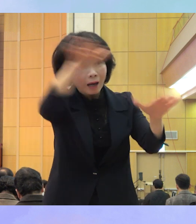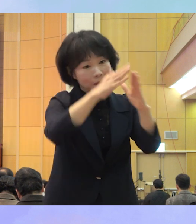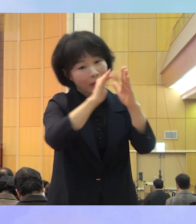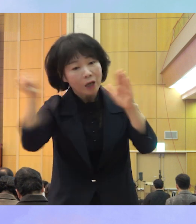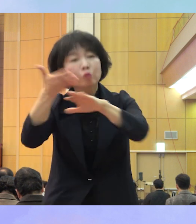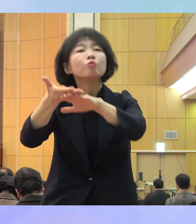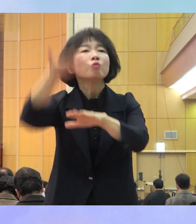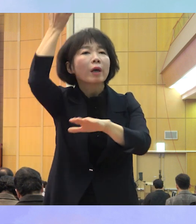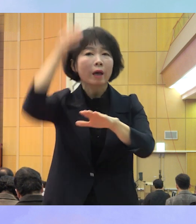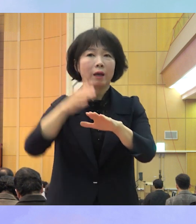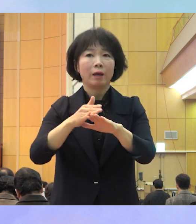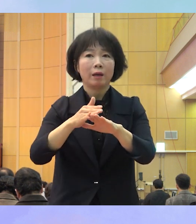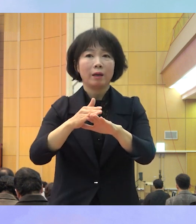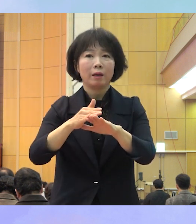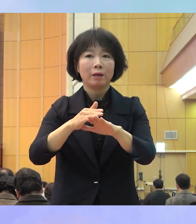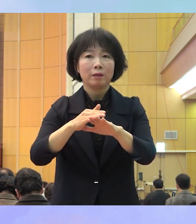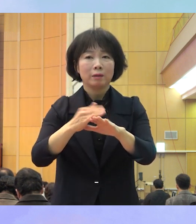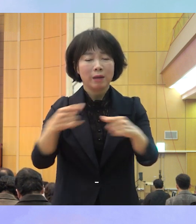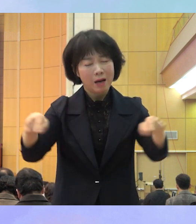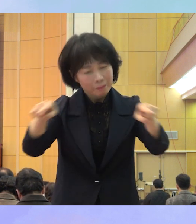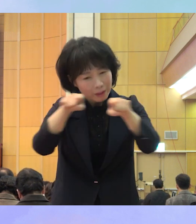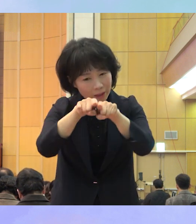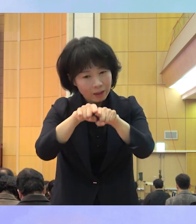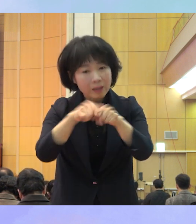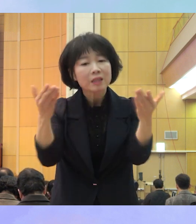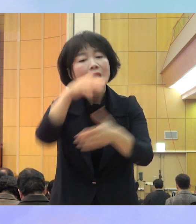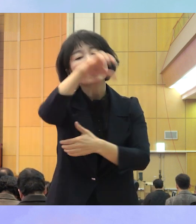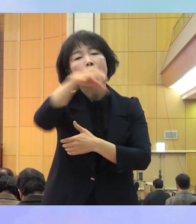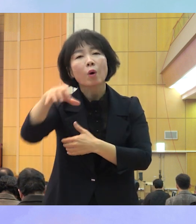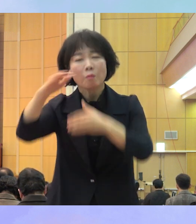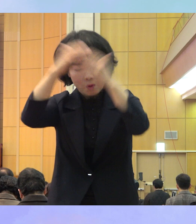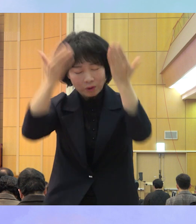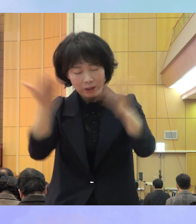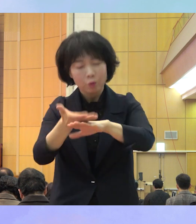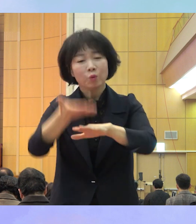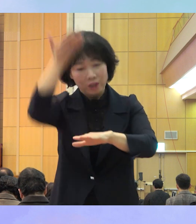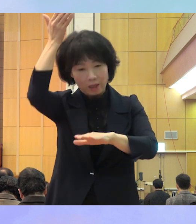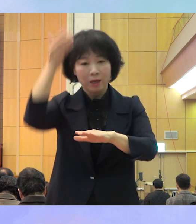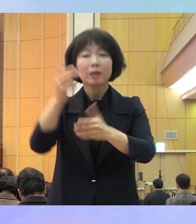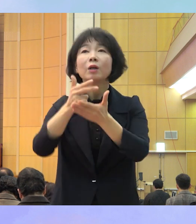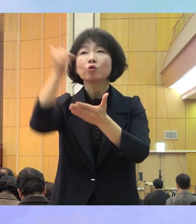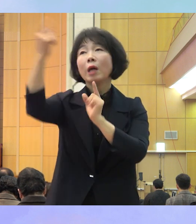모든 성도님들 머리위에와 가정위에와 사업장과